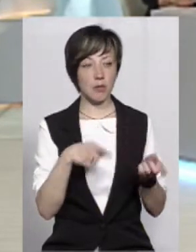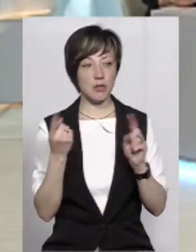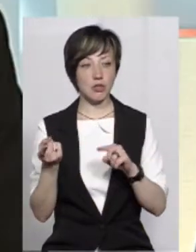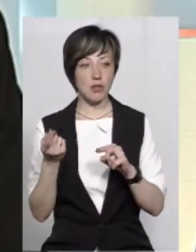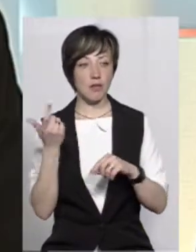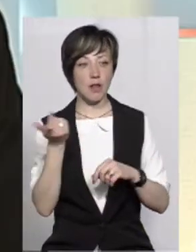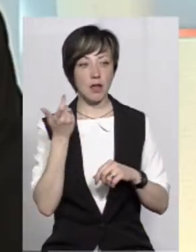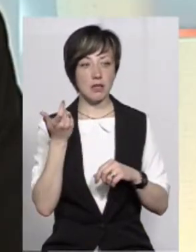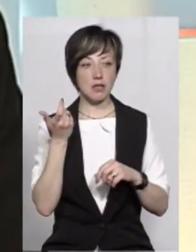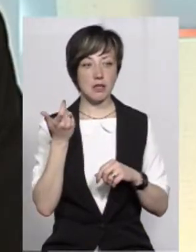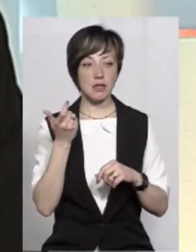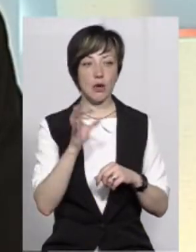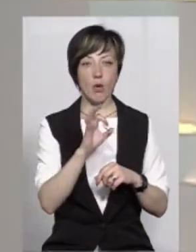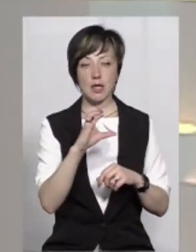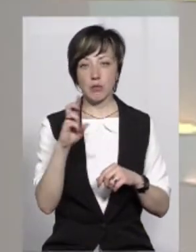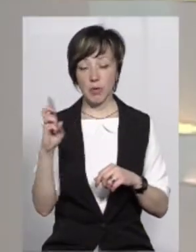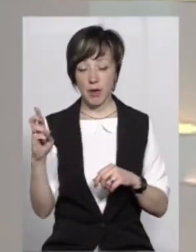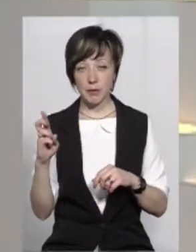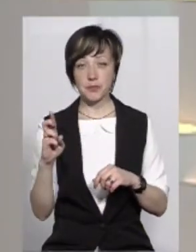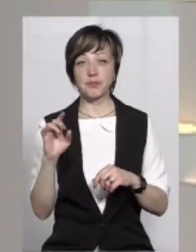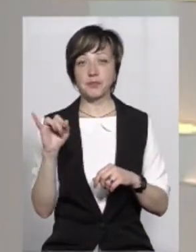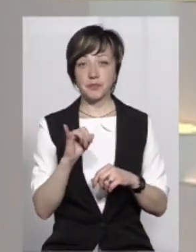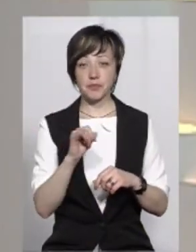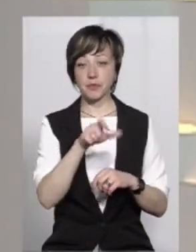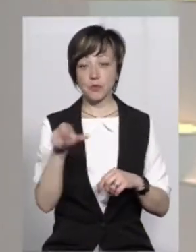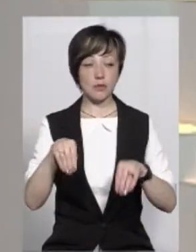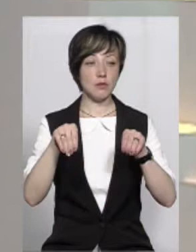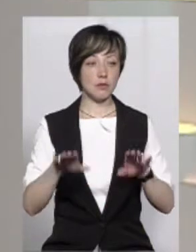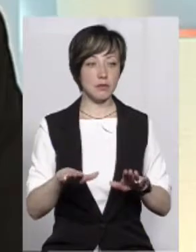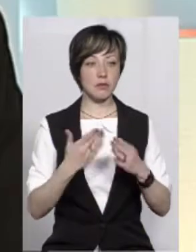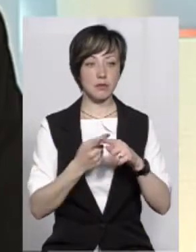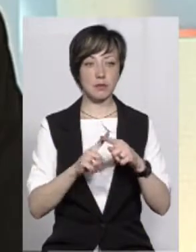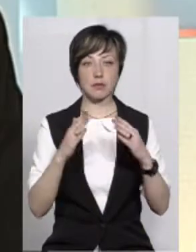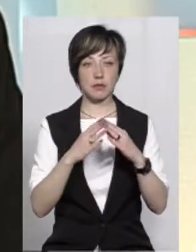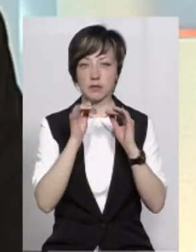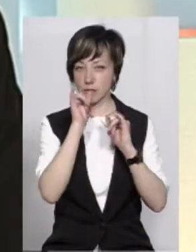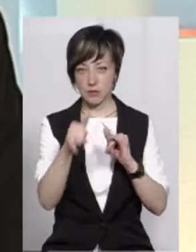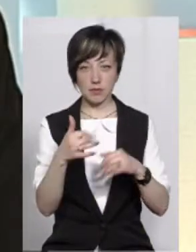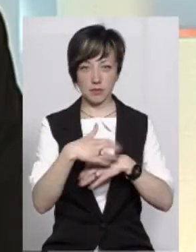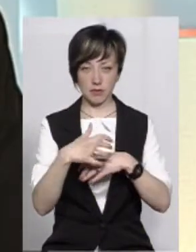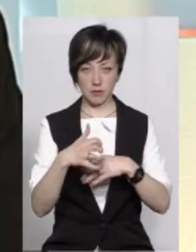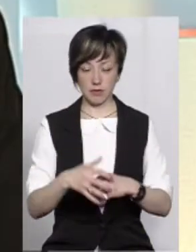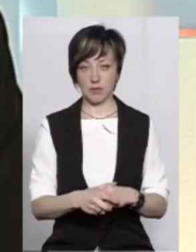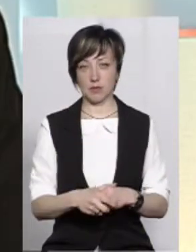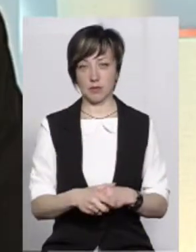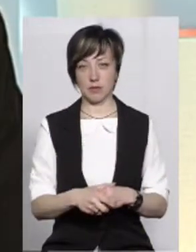як власність. Ну, ОСББ. Та ОСББ. І жильці вирішили, значить, ці будинки не допускати туди котів.